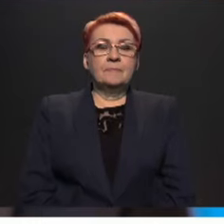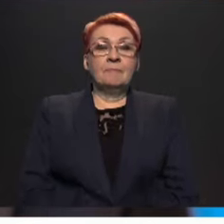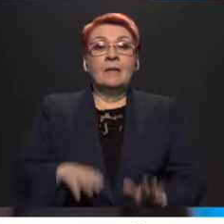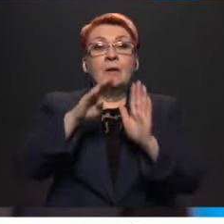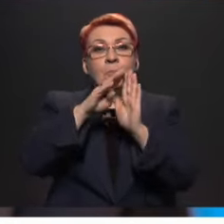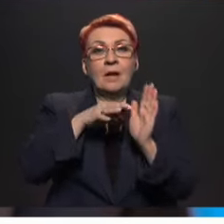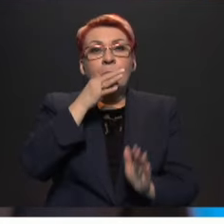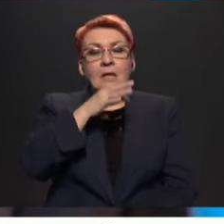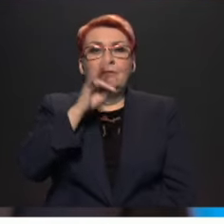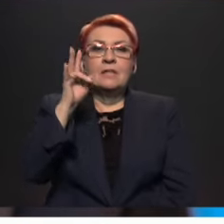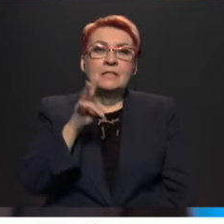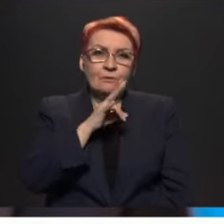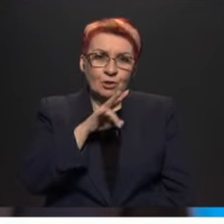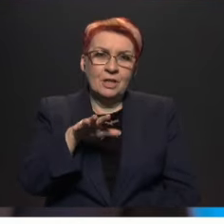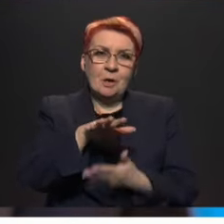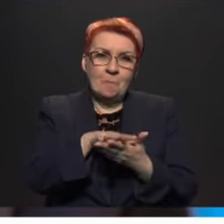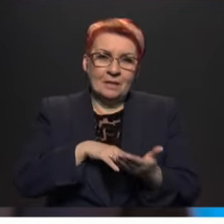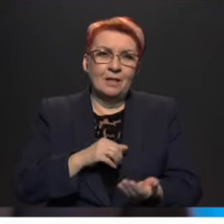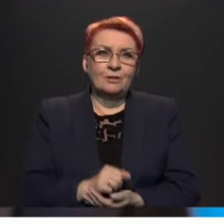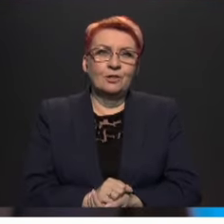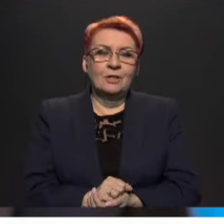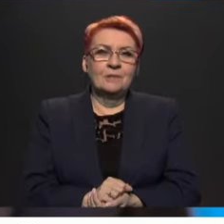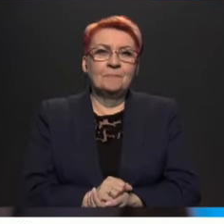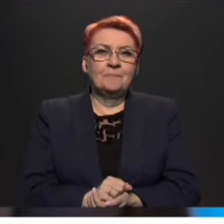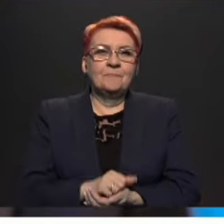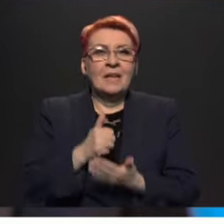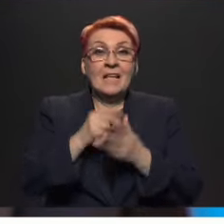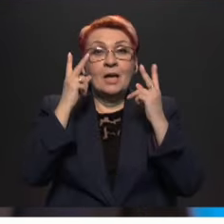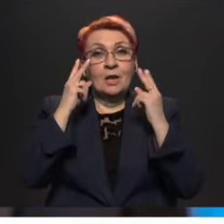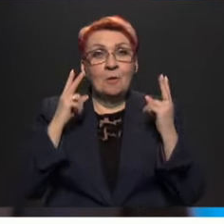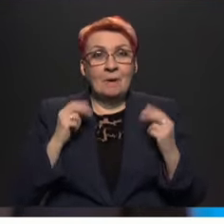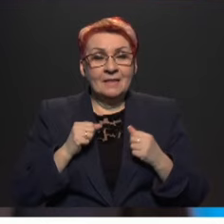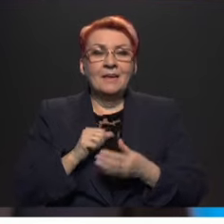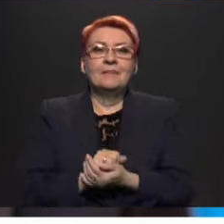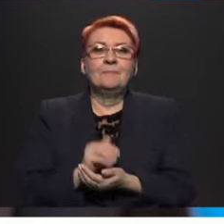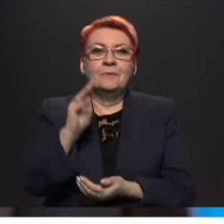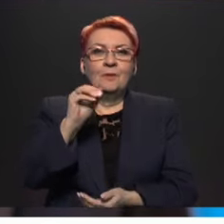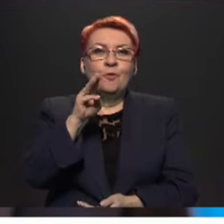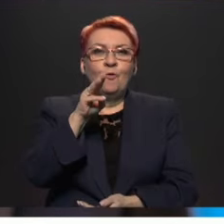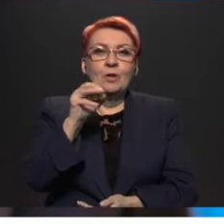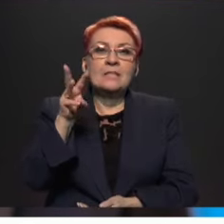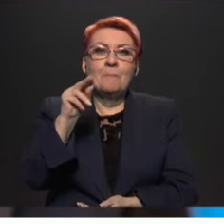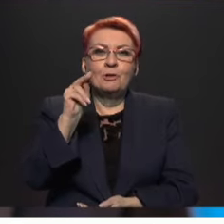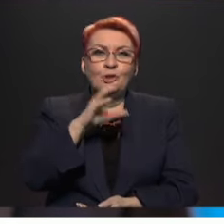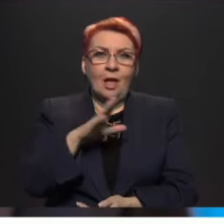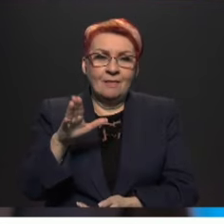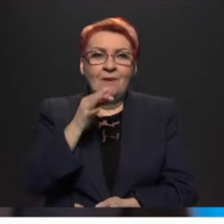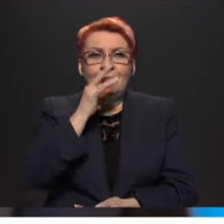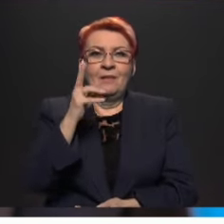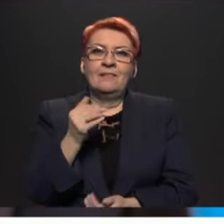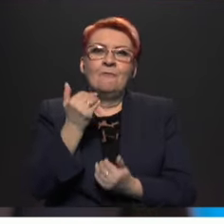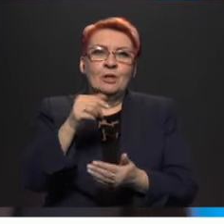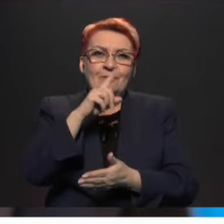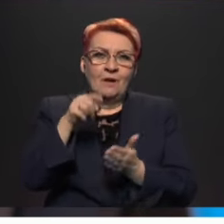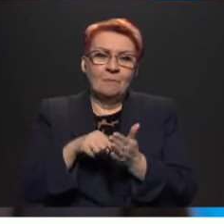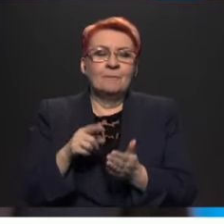Программа «Прямая линия. Ответ священника» продолжается. И иеромонах Фоти Мочалов, напомню, сегодня отвечает на ваши вопросы. И мы очень ждем ваши звонки